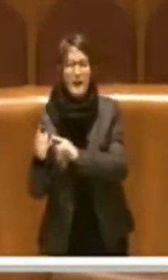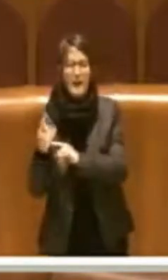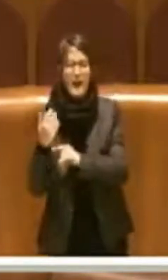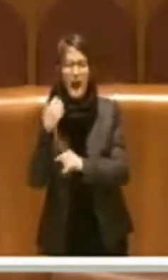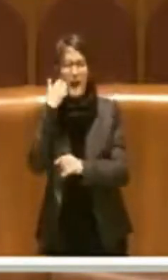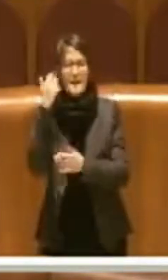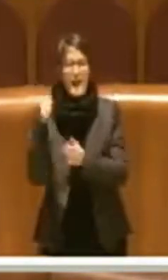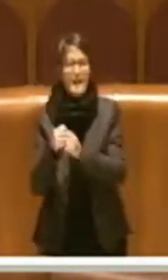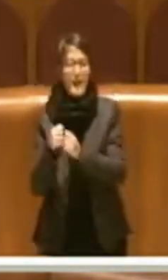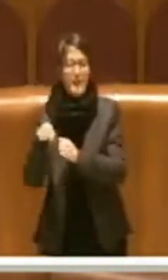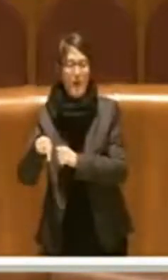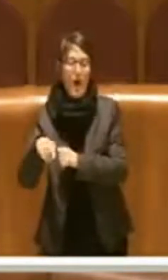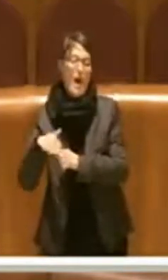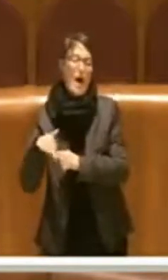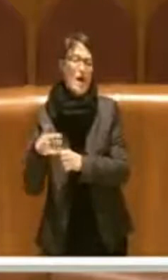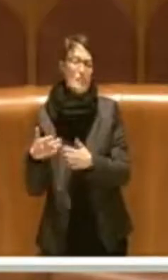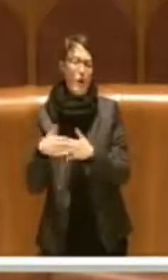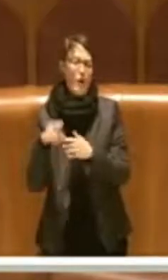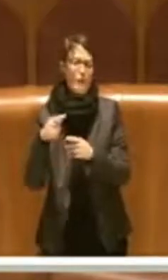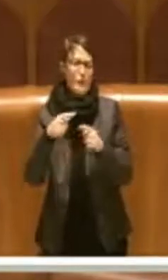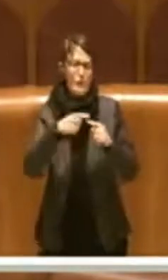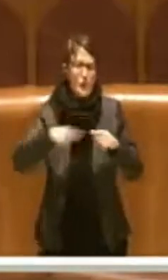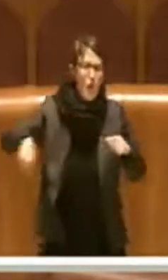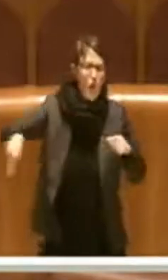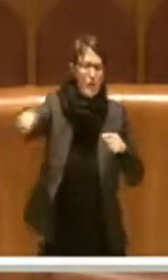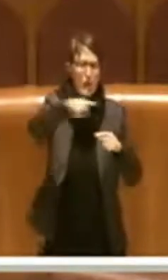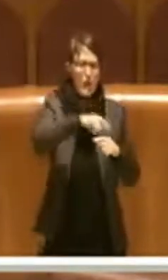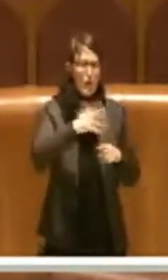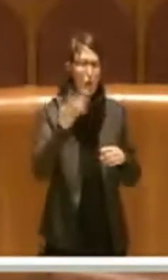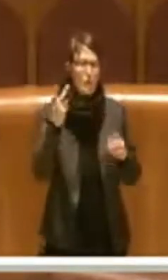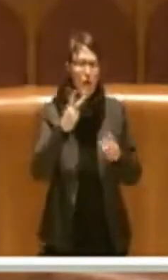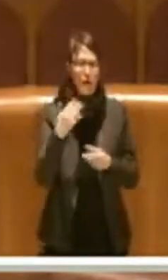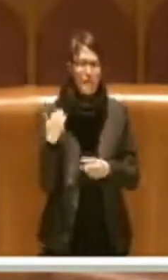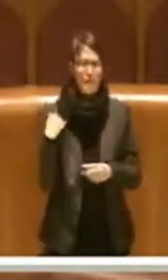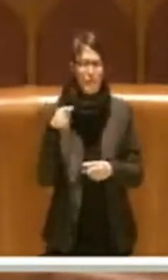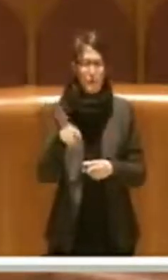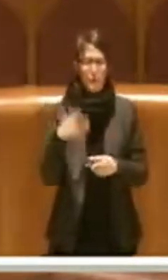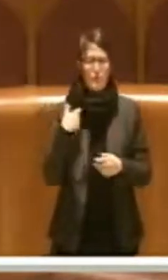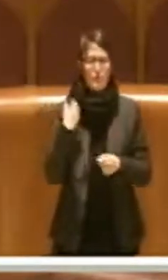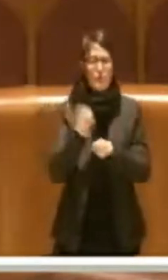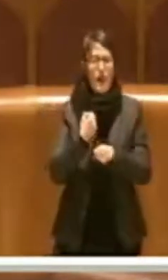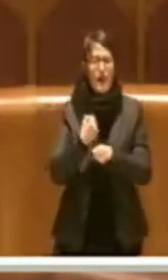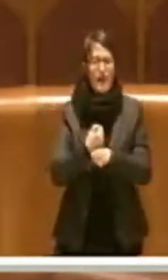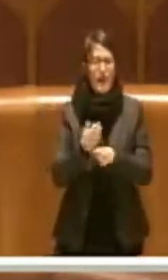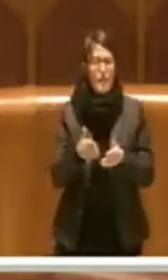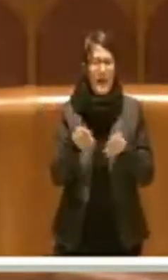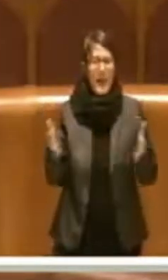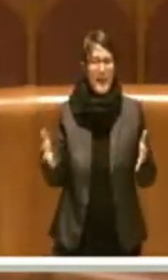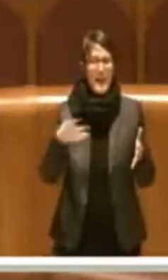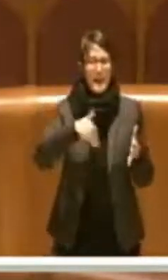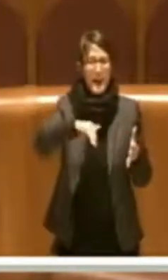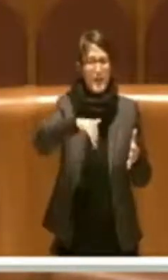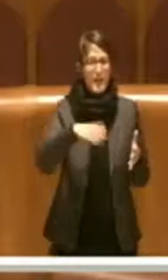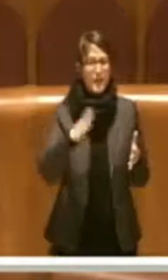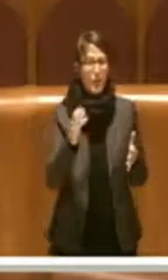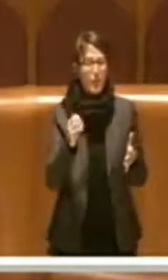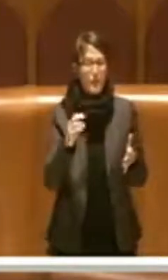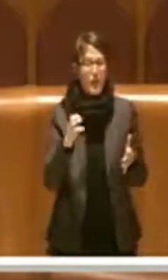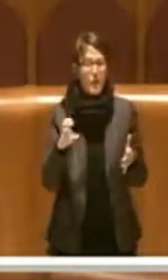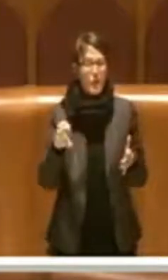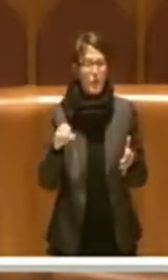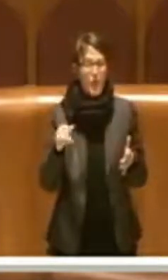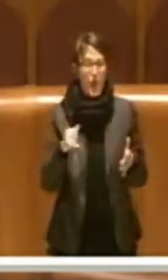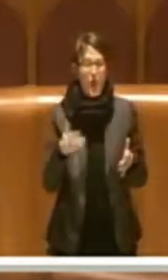sappiamo che essendoci stati recentemente i lavori dell'allargamento di via Boccea, i cittadini di Selvaganda possono già